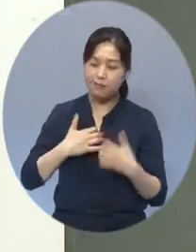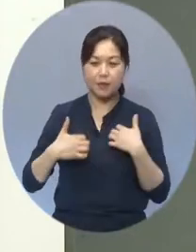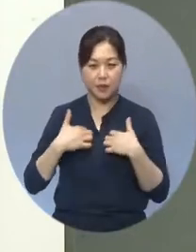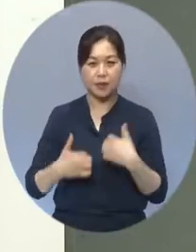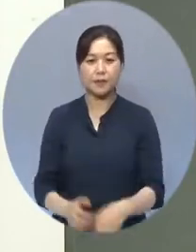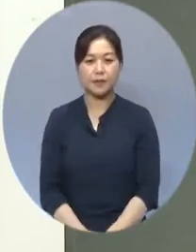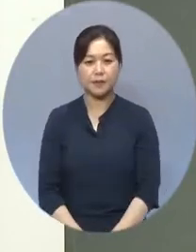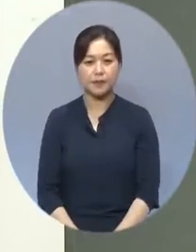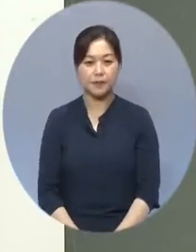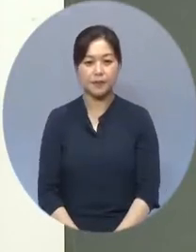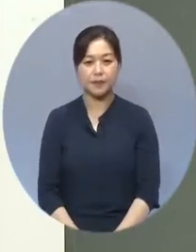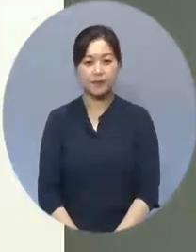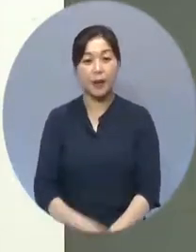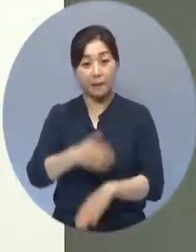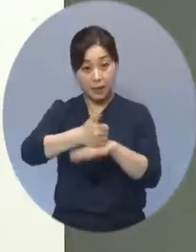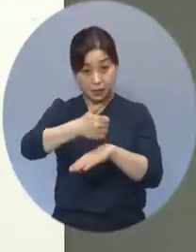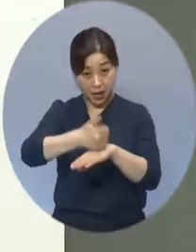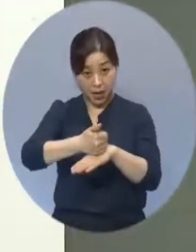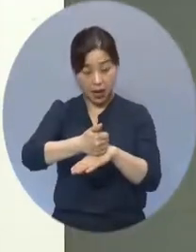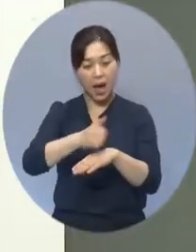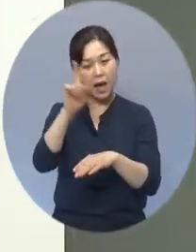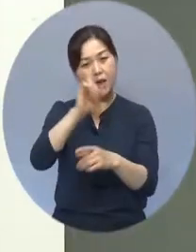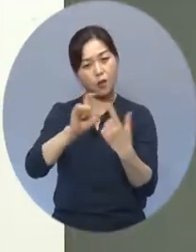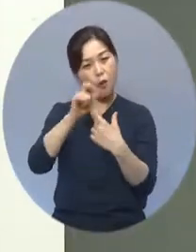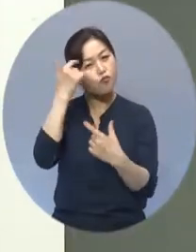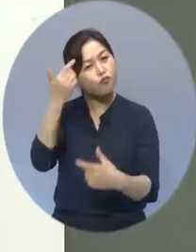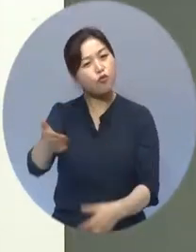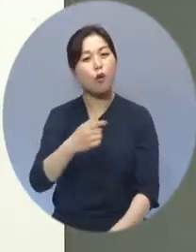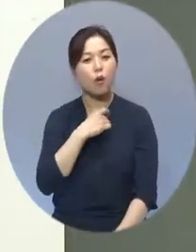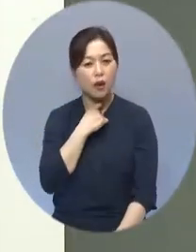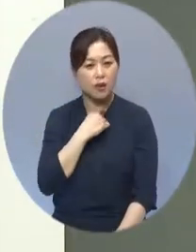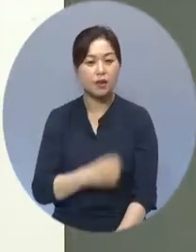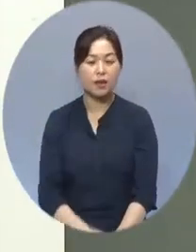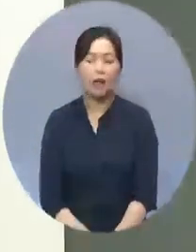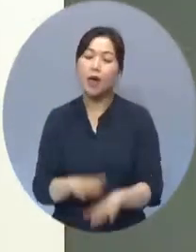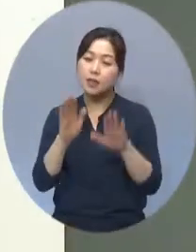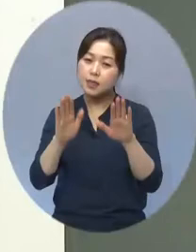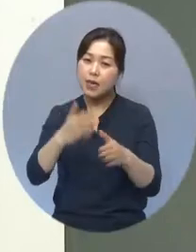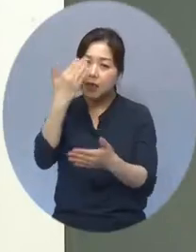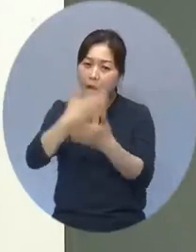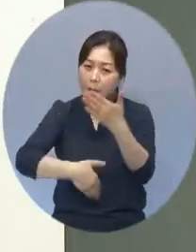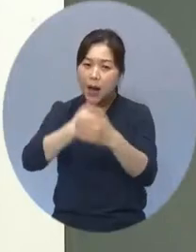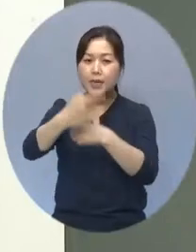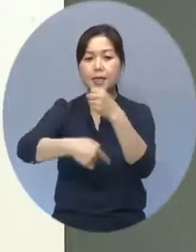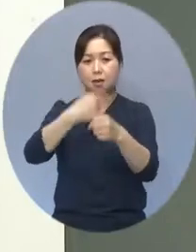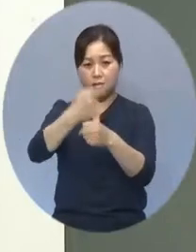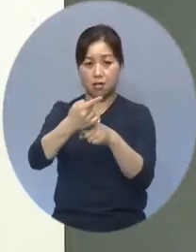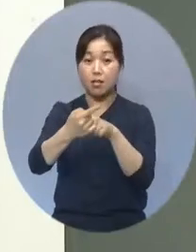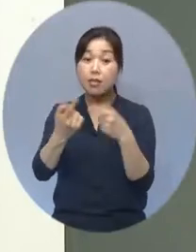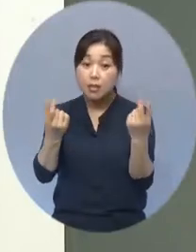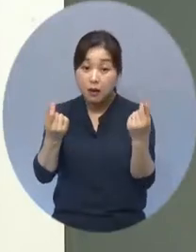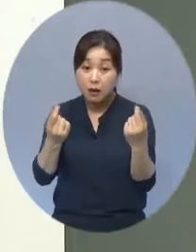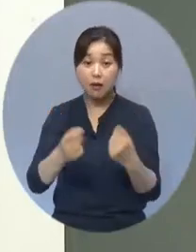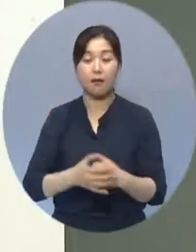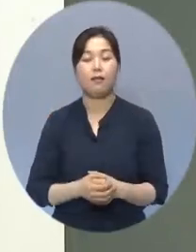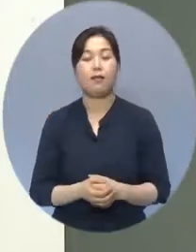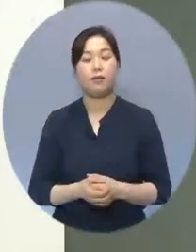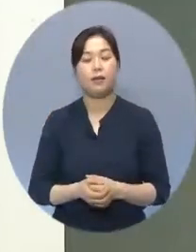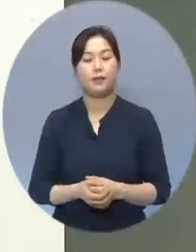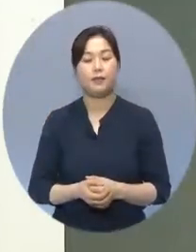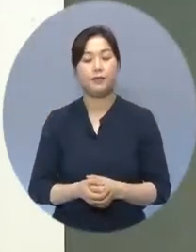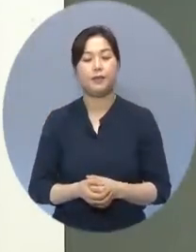흐뭇합니다. 끝으로 한 가지만 더 여쭤보겠습니다. 네. 이제 임기가 뭐 한 1년 남으셨는데